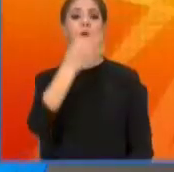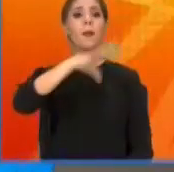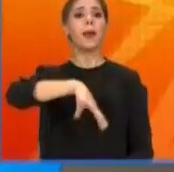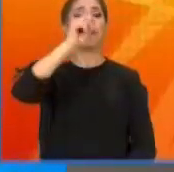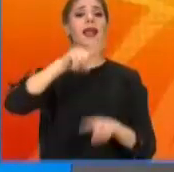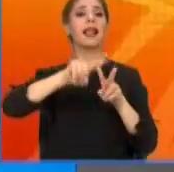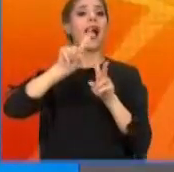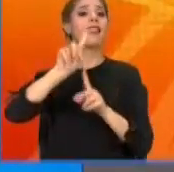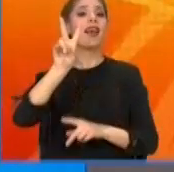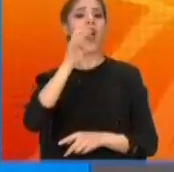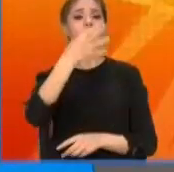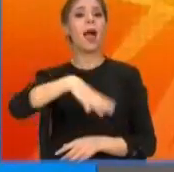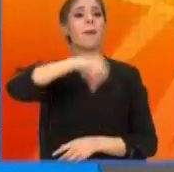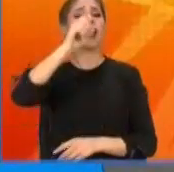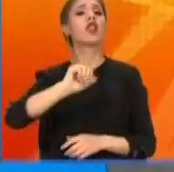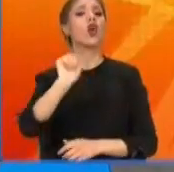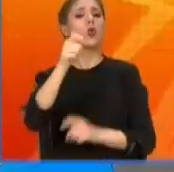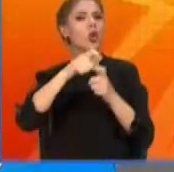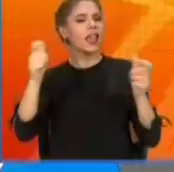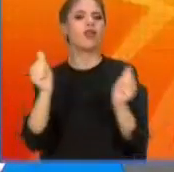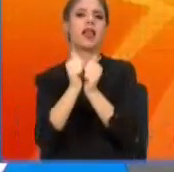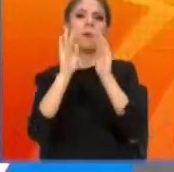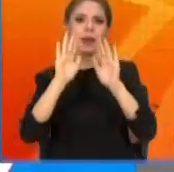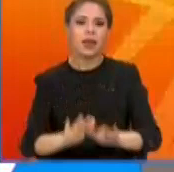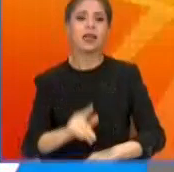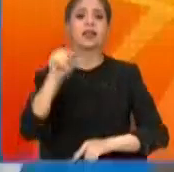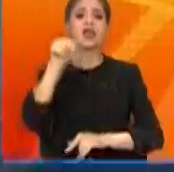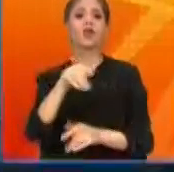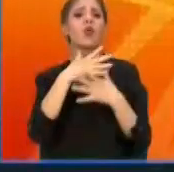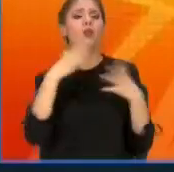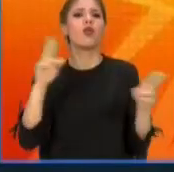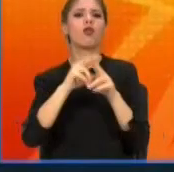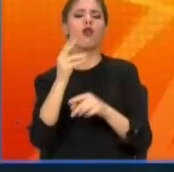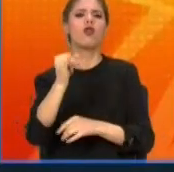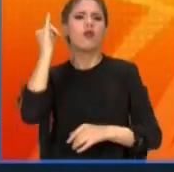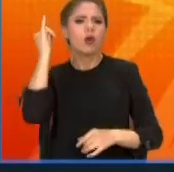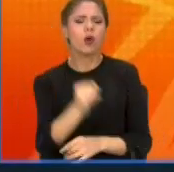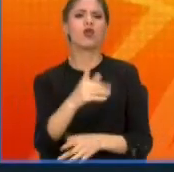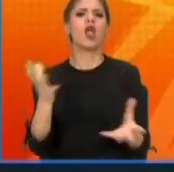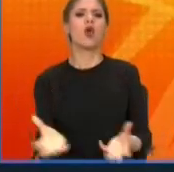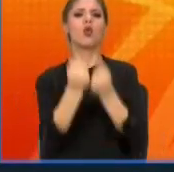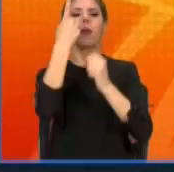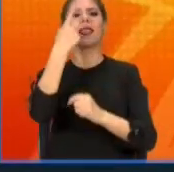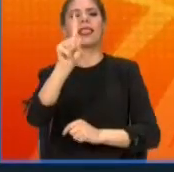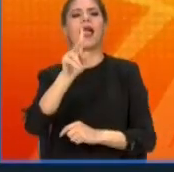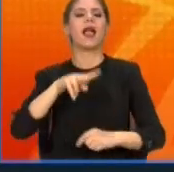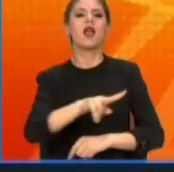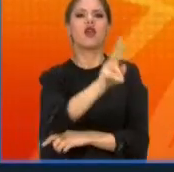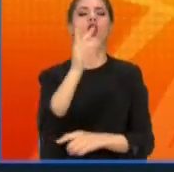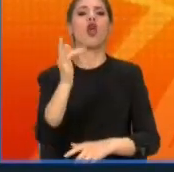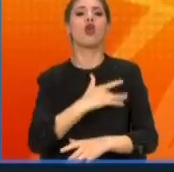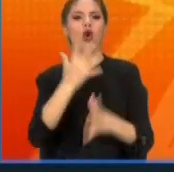Haberin merkezinden, ATV Haber merkezinden günün gelişmeleriyle birlikteyiz. Bu büyük koronavirüs belasından kurtulabilmemizin tek